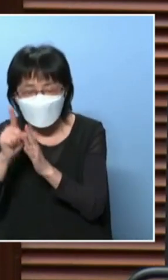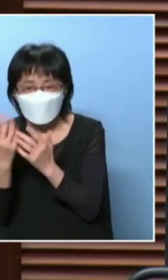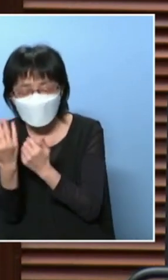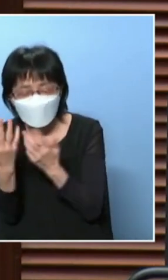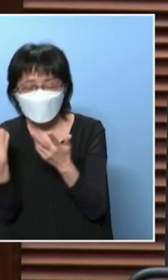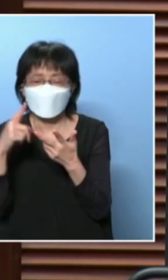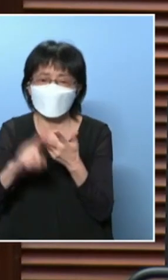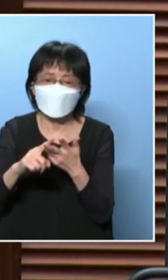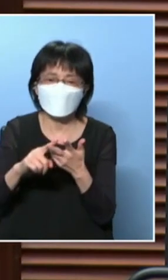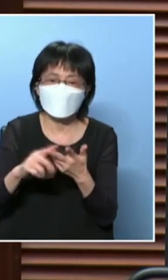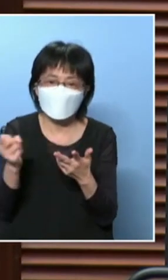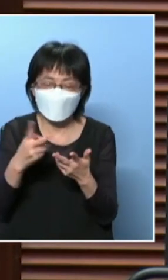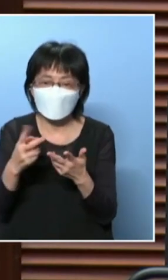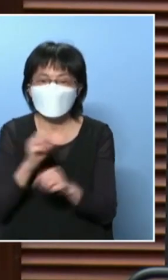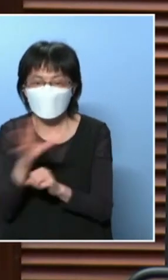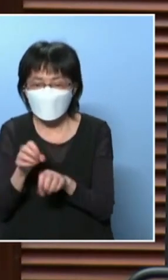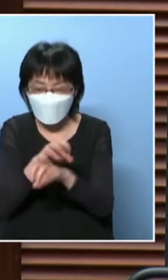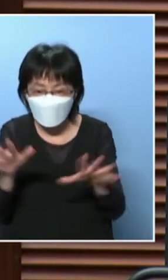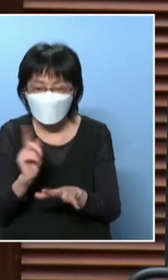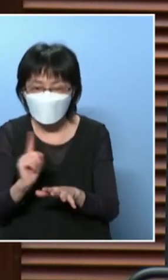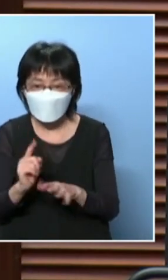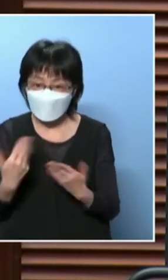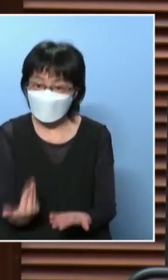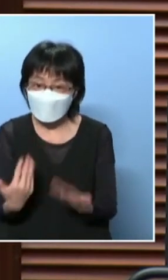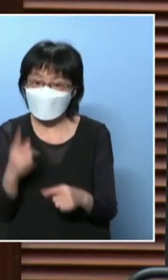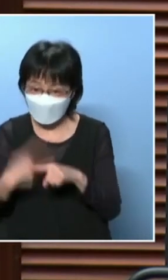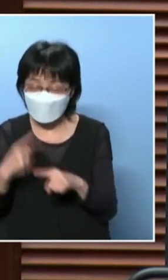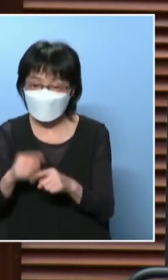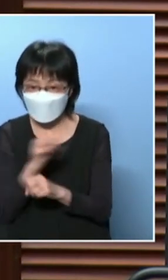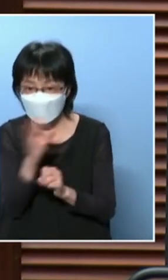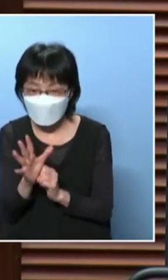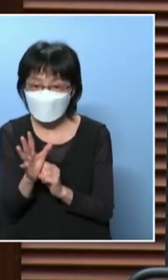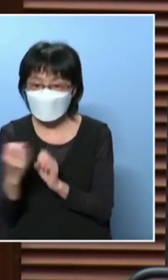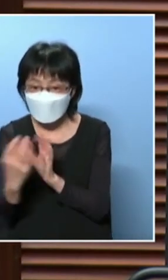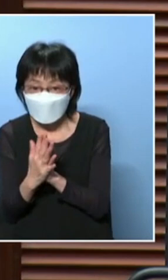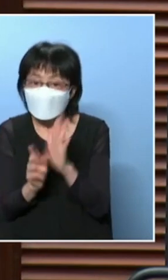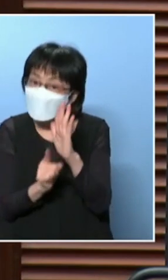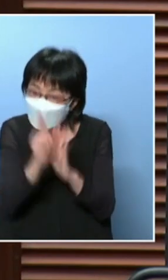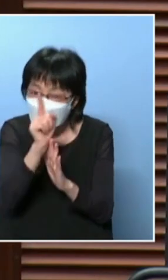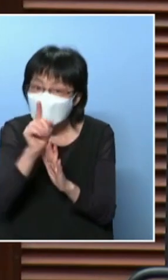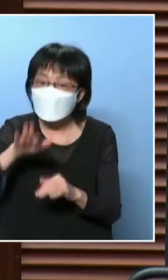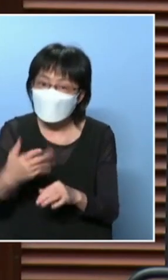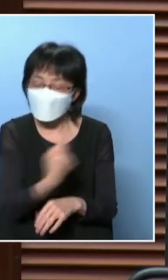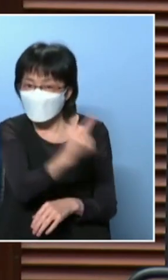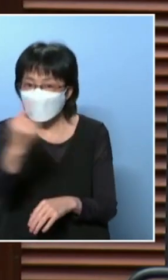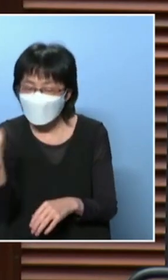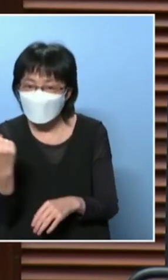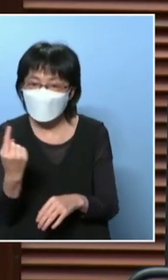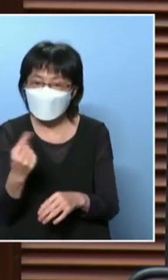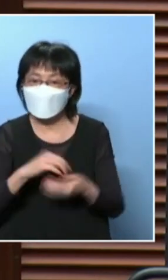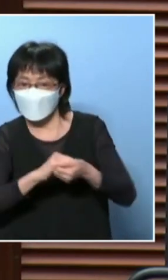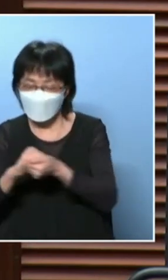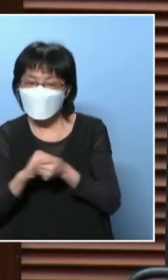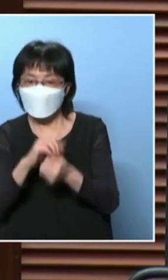我們現在看到個疫情的數字就是上升緊，但是呢如果我們大家能夠做得好一點，通力合作呢，我